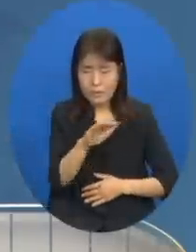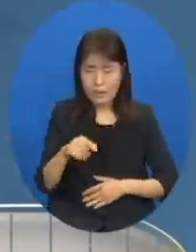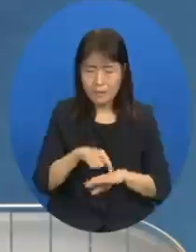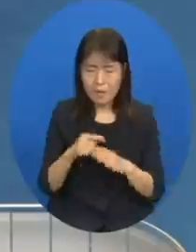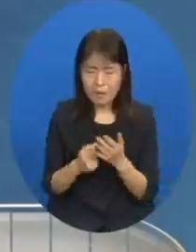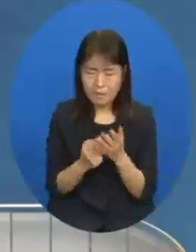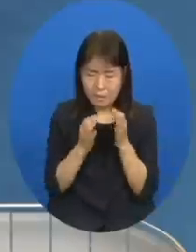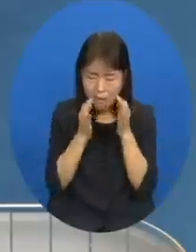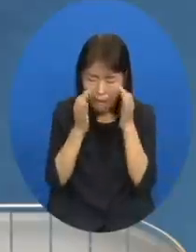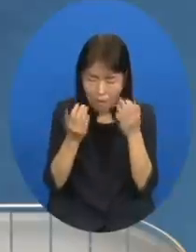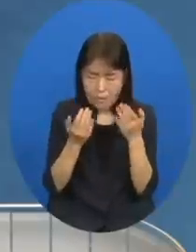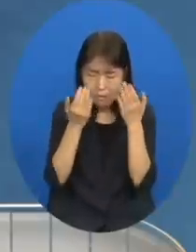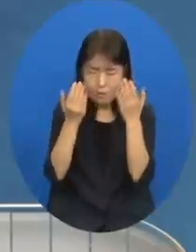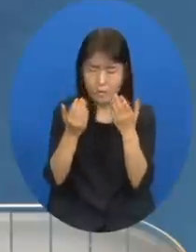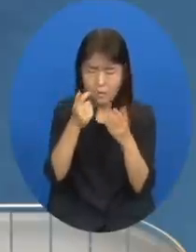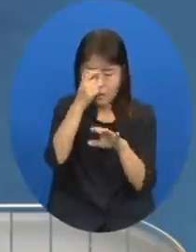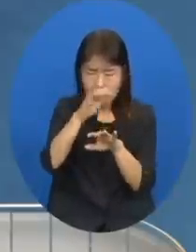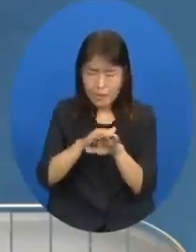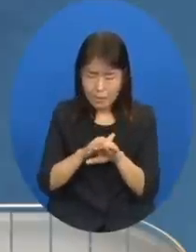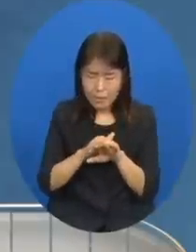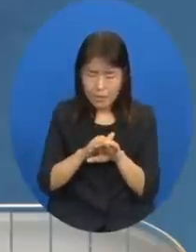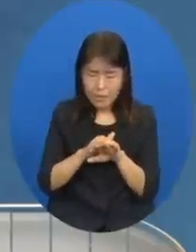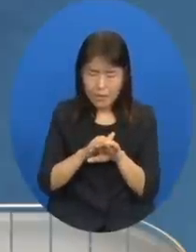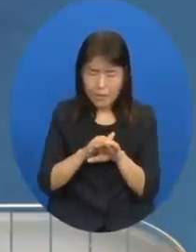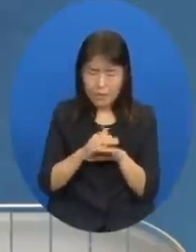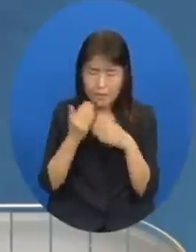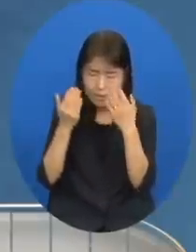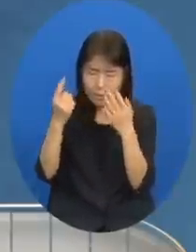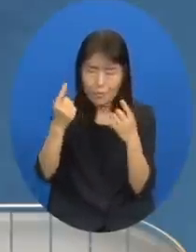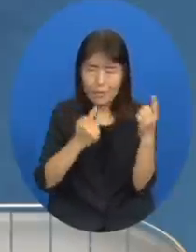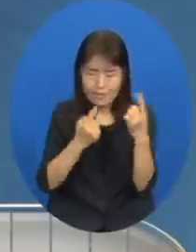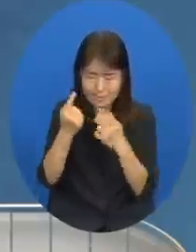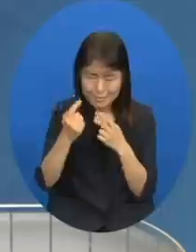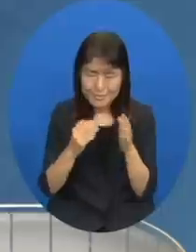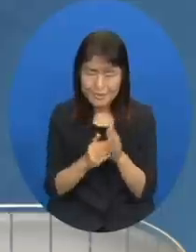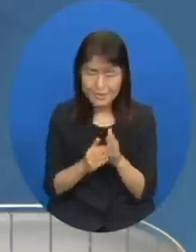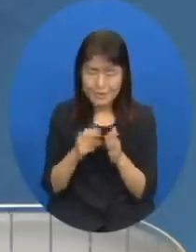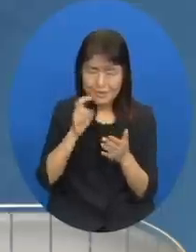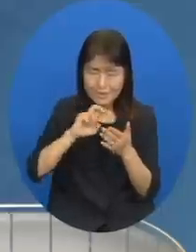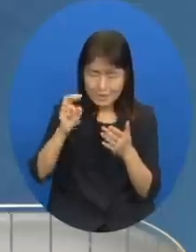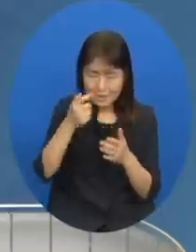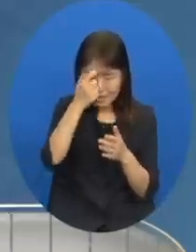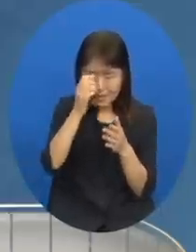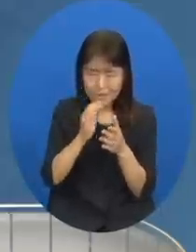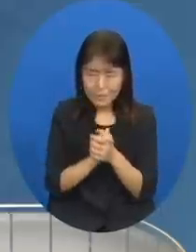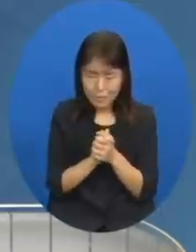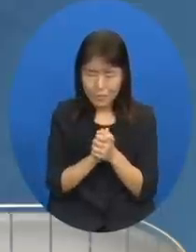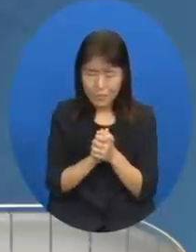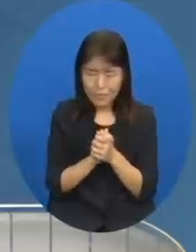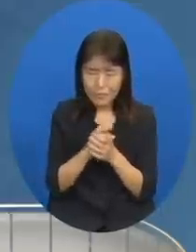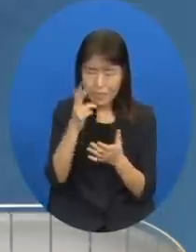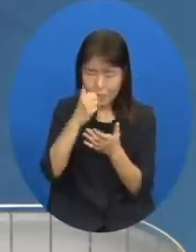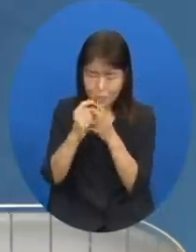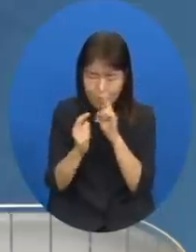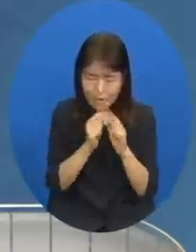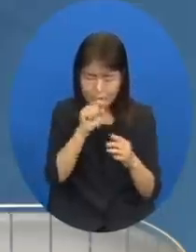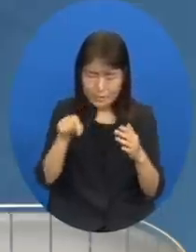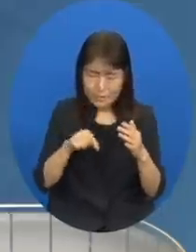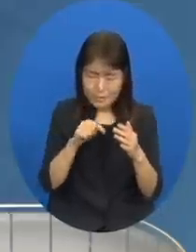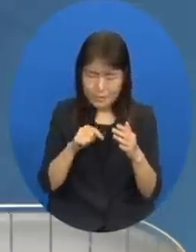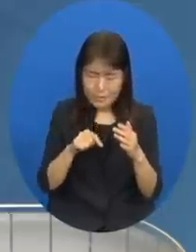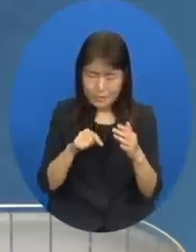마음을 다하여 하나님께 예배하러 오셨습니다 찬양하며 기도하며 주의 말씀 앞에